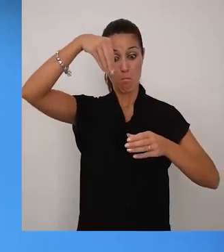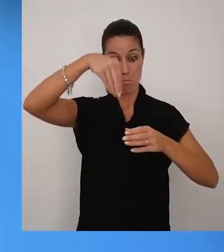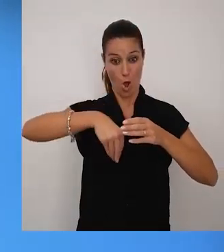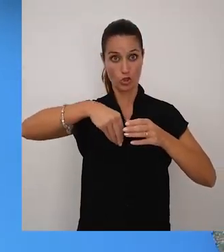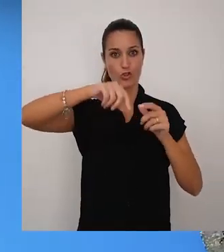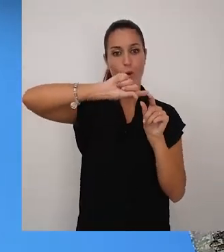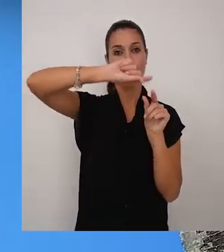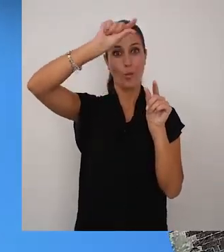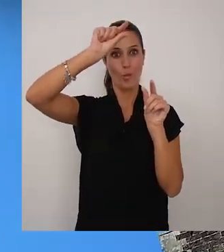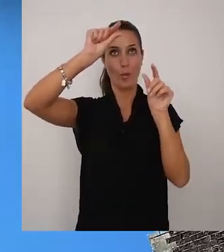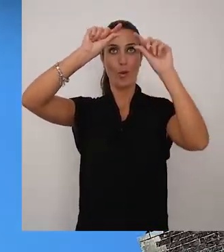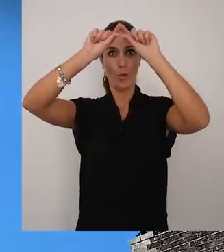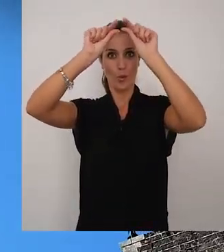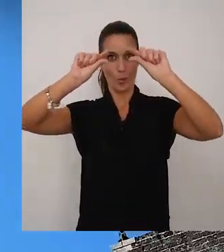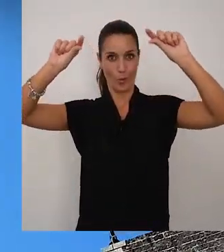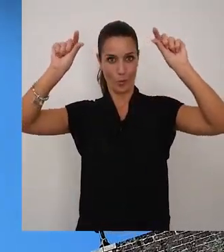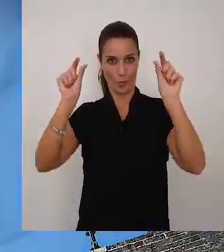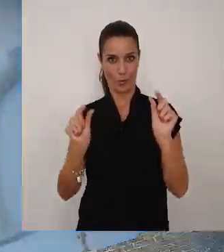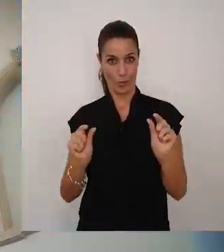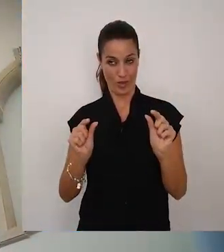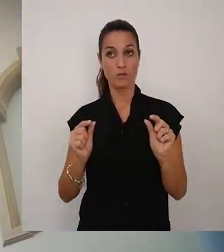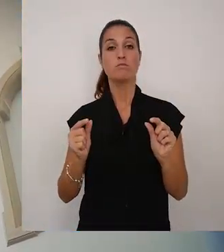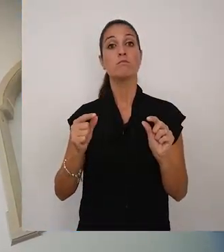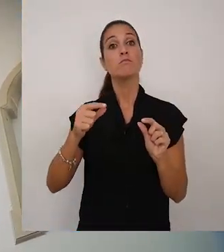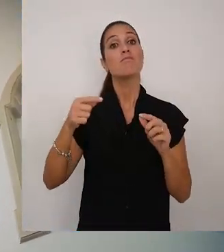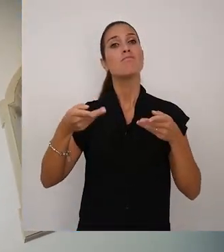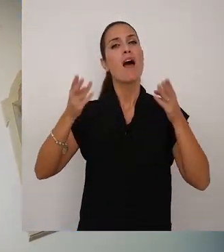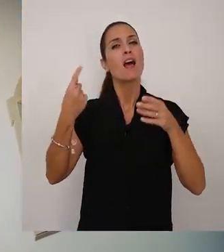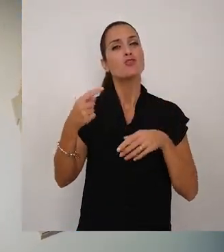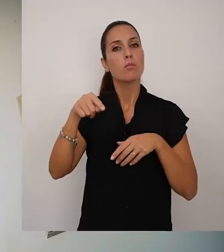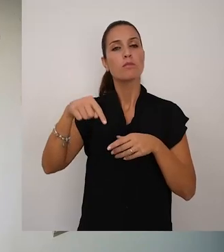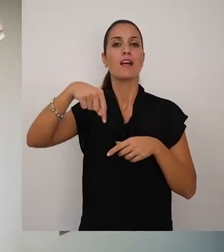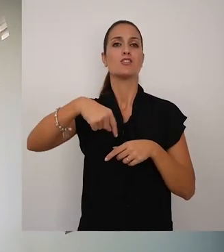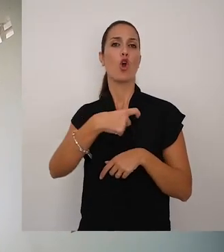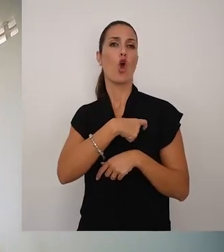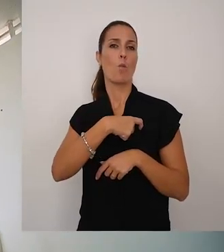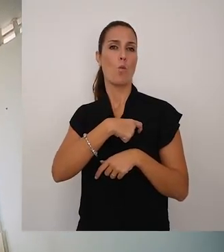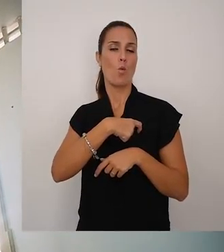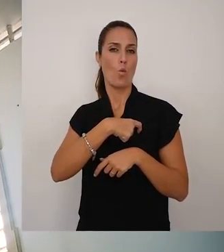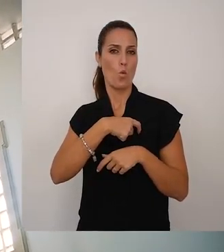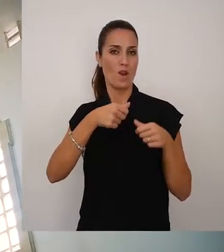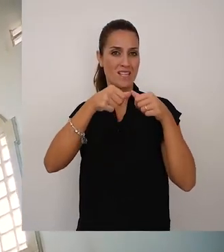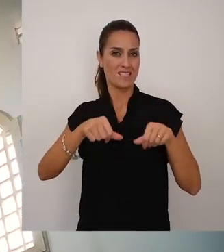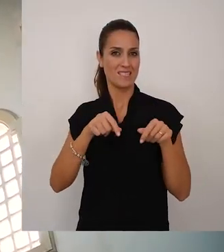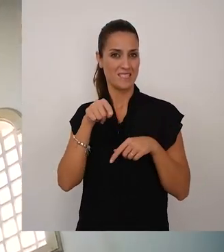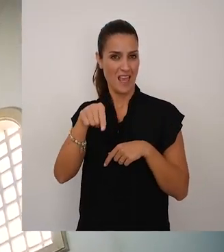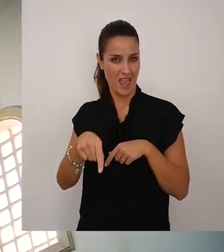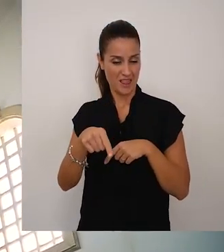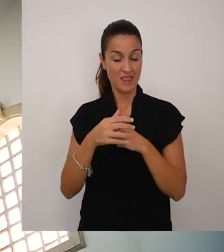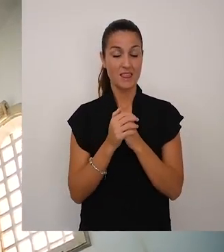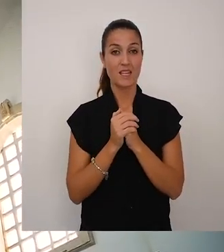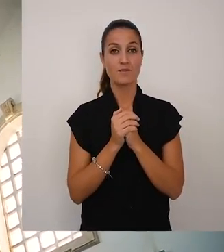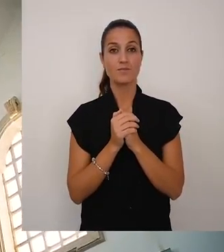pozzo. Nel palazzo oggi ha sede la casa comunale, insieme agli uffici amministrativi del municipio